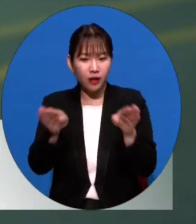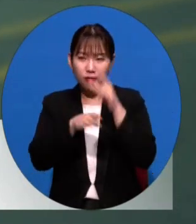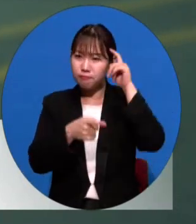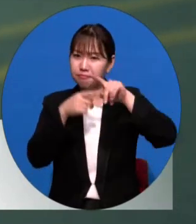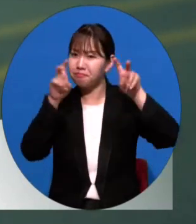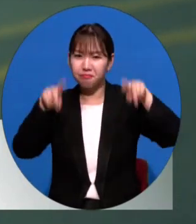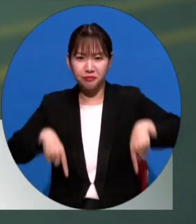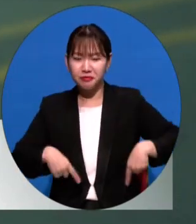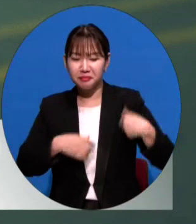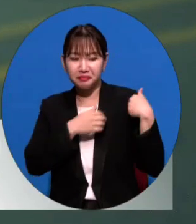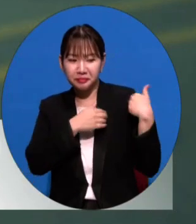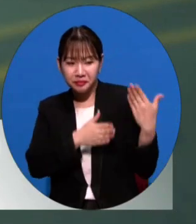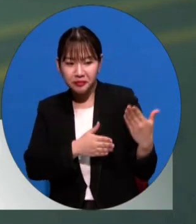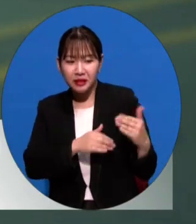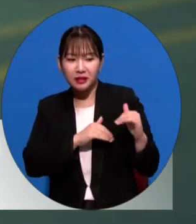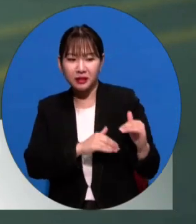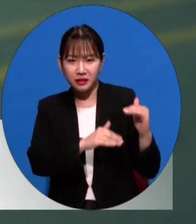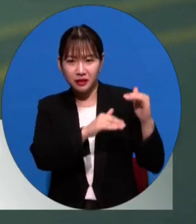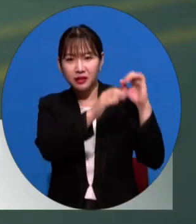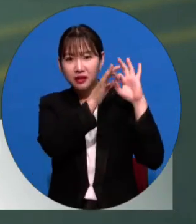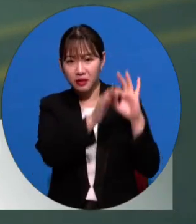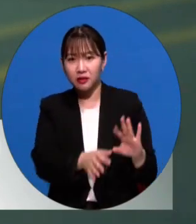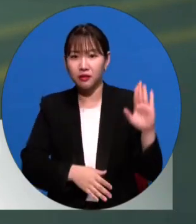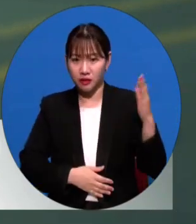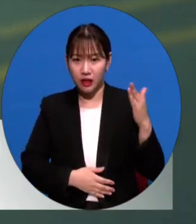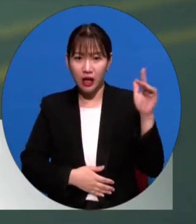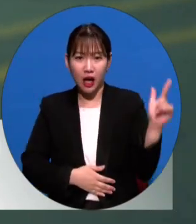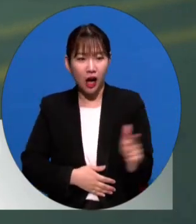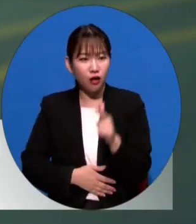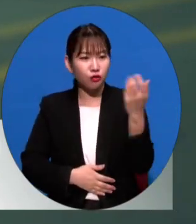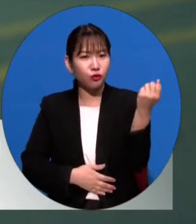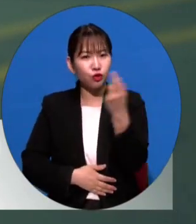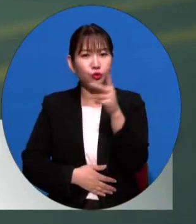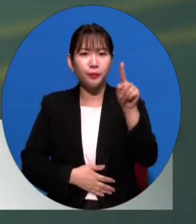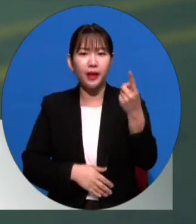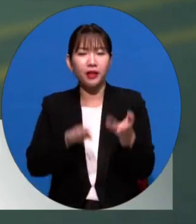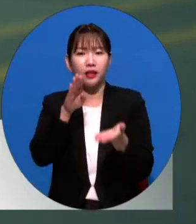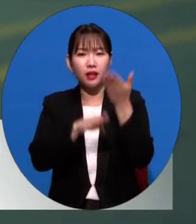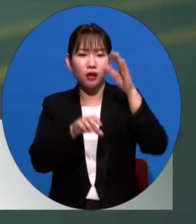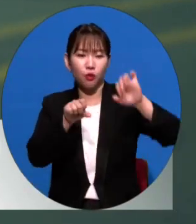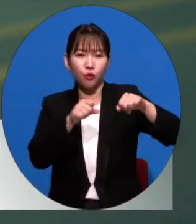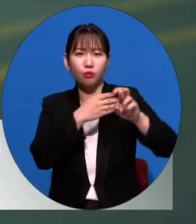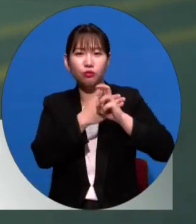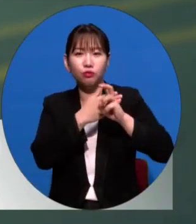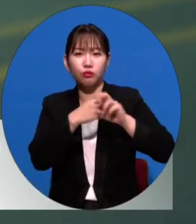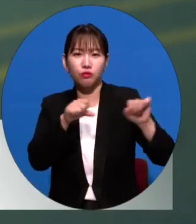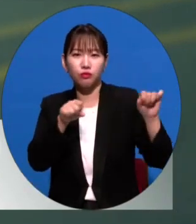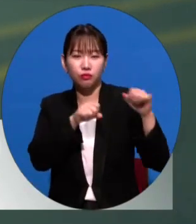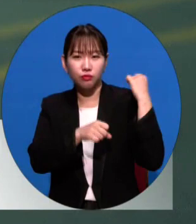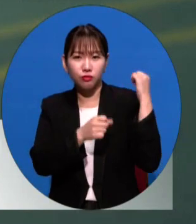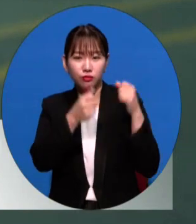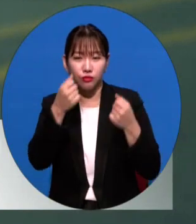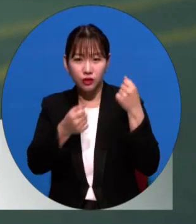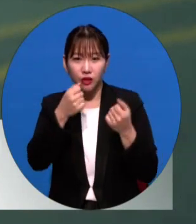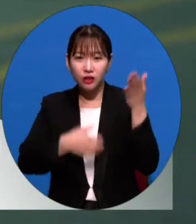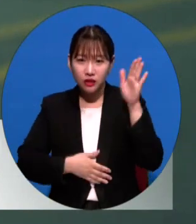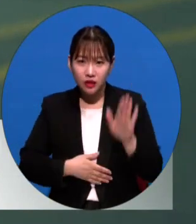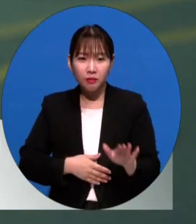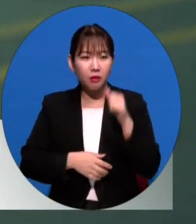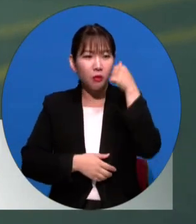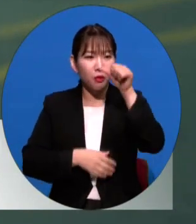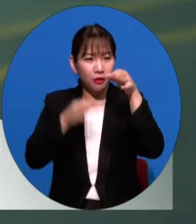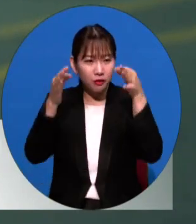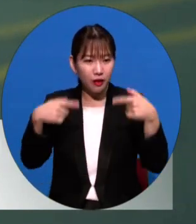속에 이루어져 왔던 것으로 드러났습니다. 하루 수백 대가 넘는 불법 오토바이들이 운행하고 있지만 5개월 동안